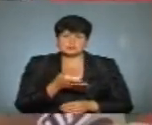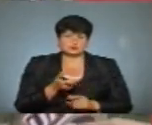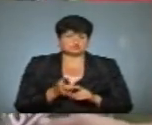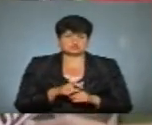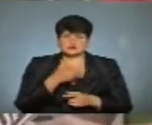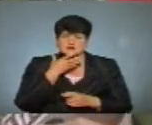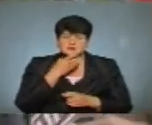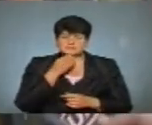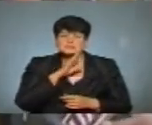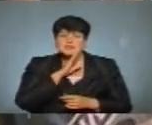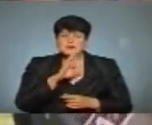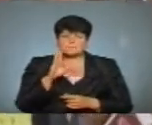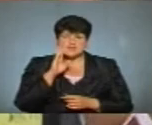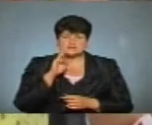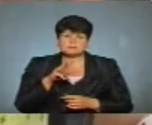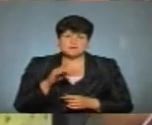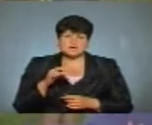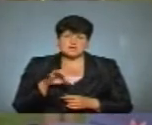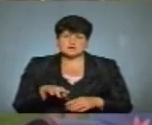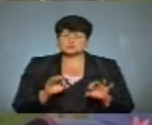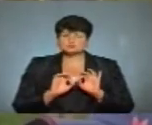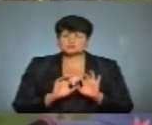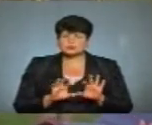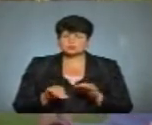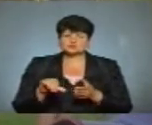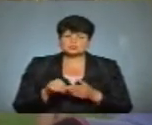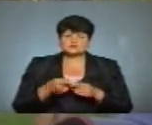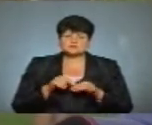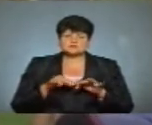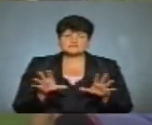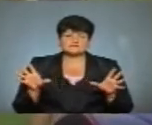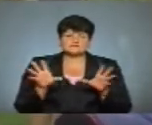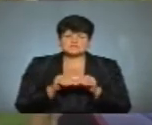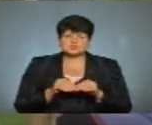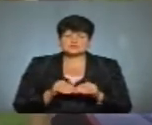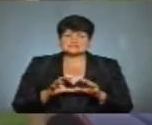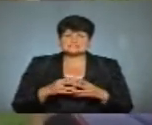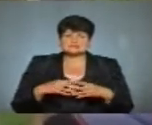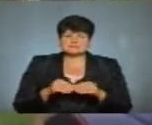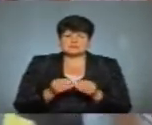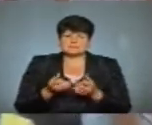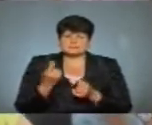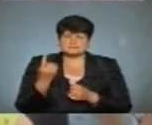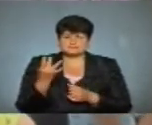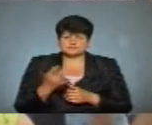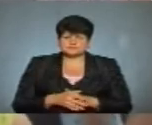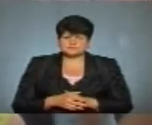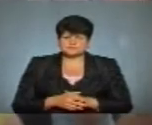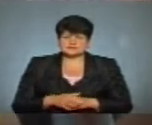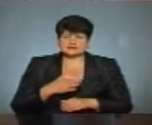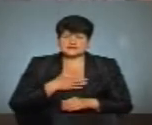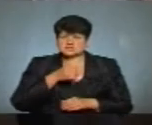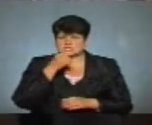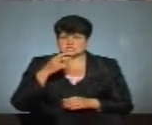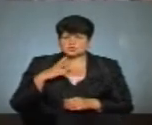гарно. Мати Андрія Марія Борозна розповідає, участь у такому заході всією сім'єю беруть вперше. Наша